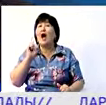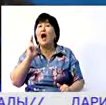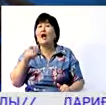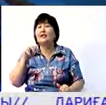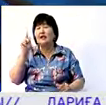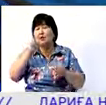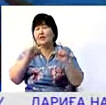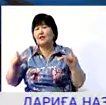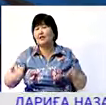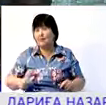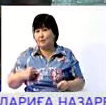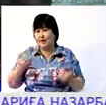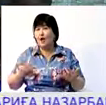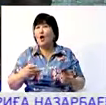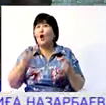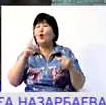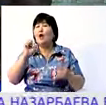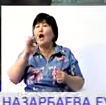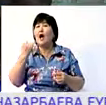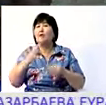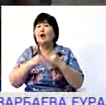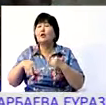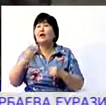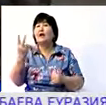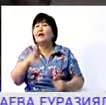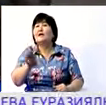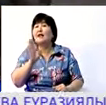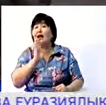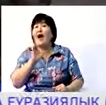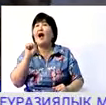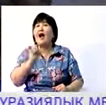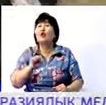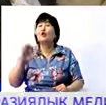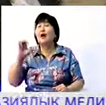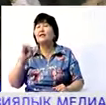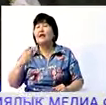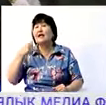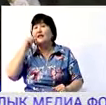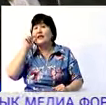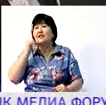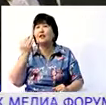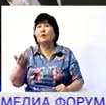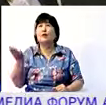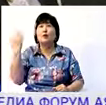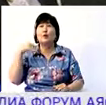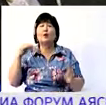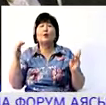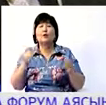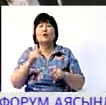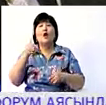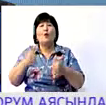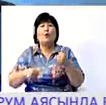мектебінің мәртебесін биіктетсе, ұлы Абай топырағының қос қарлығашы Айнұр мен Сара кешегі Ұлбикенің көзіндей көсіле